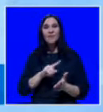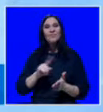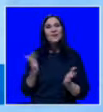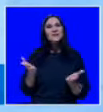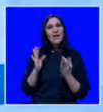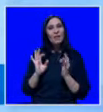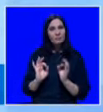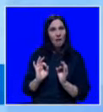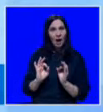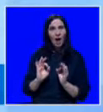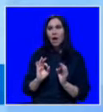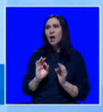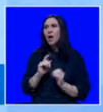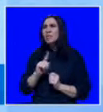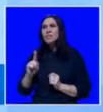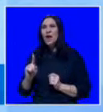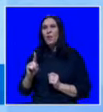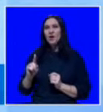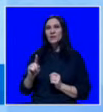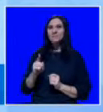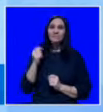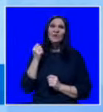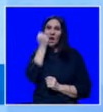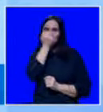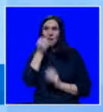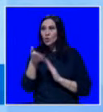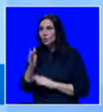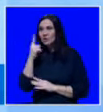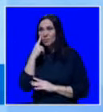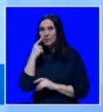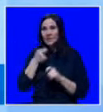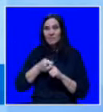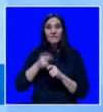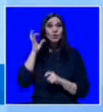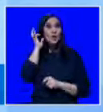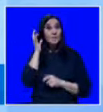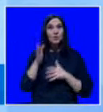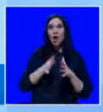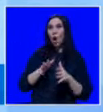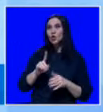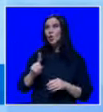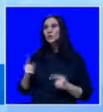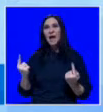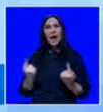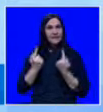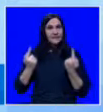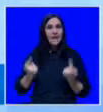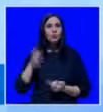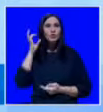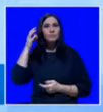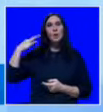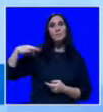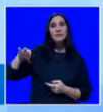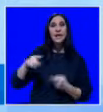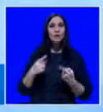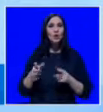стане така някой шарлатанин да отиде и да се опита да направи от името на хората, които са инициатори, от името на президента и от